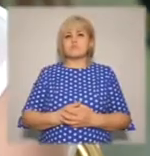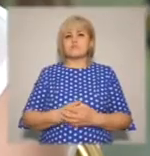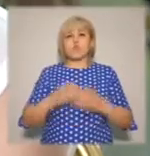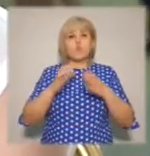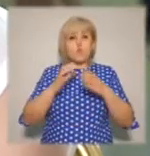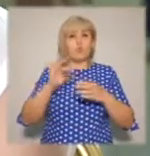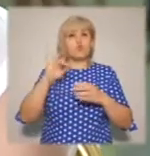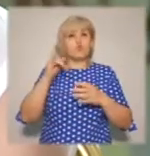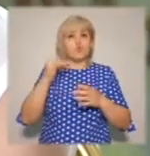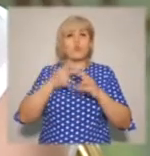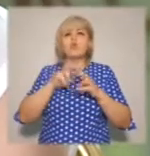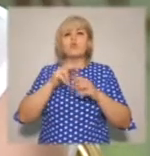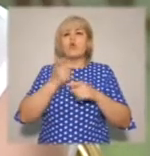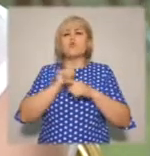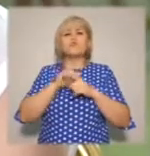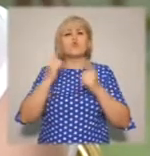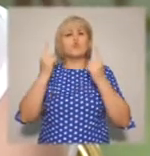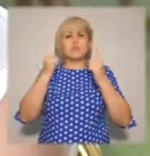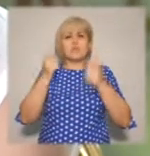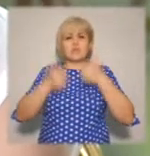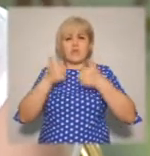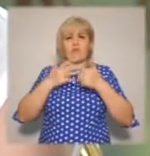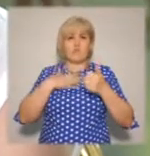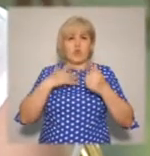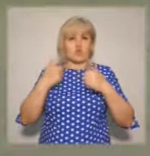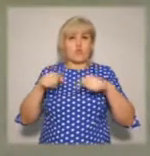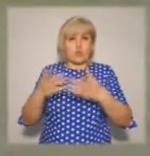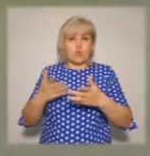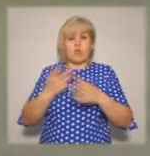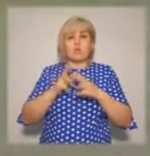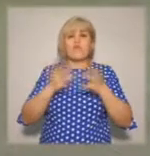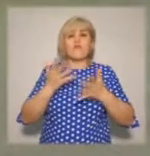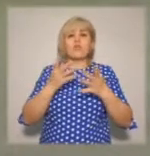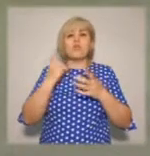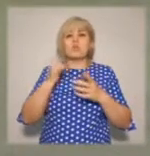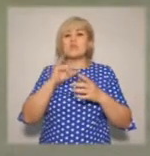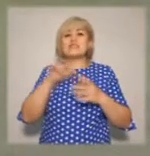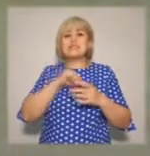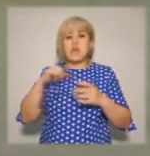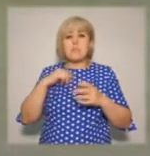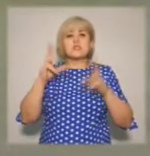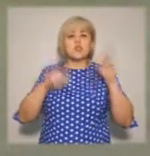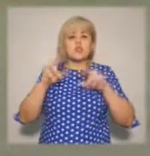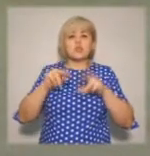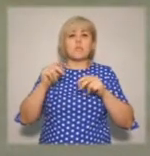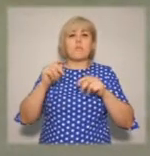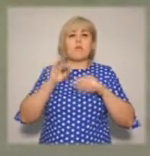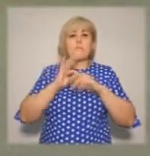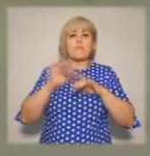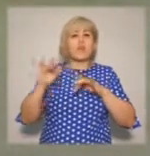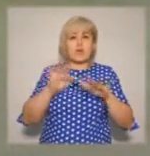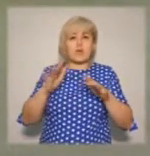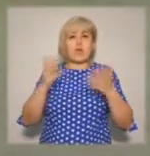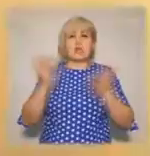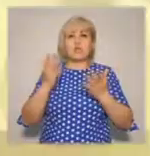Кубок Югры – это очень крупное соревнование в нашем округе. Это, наверное, одно из самых